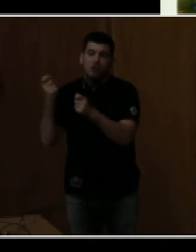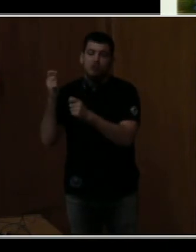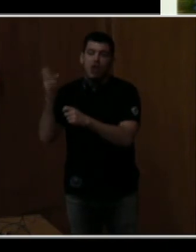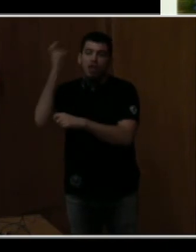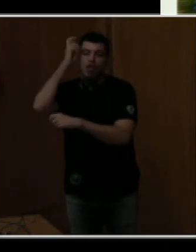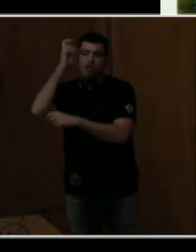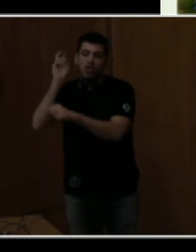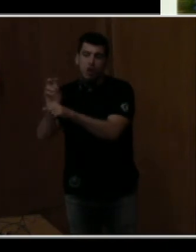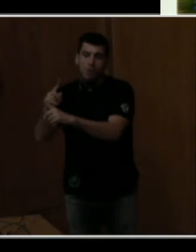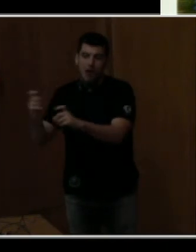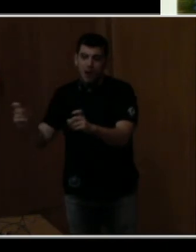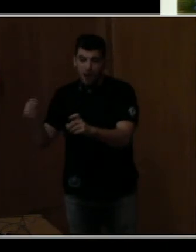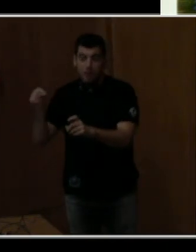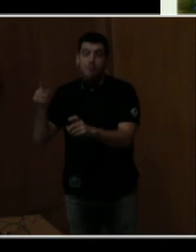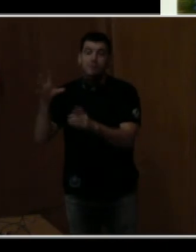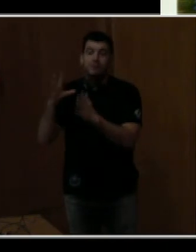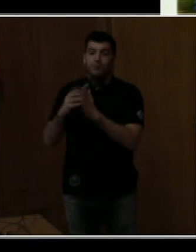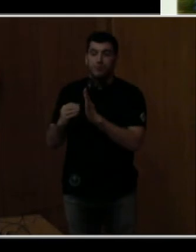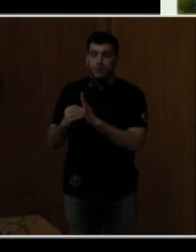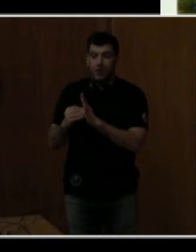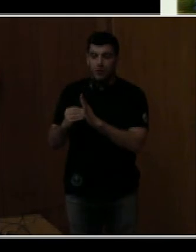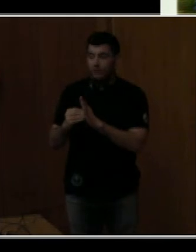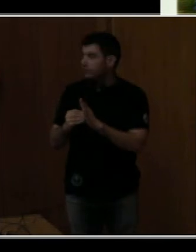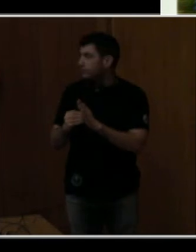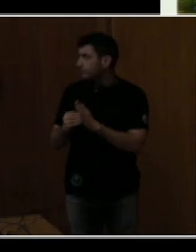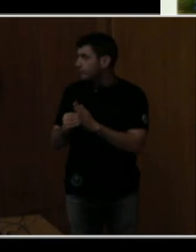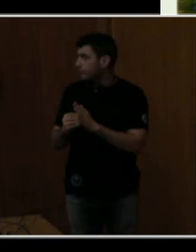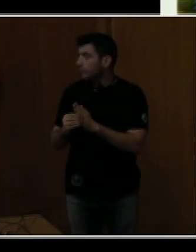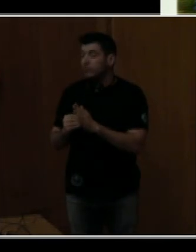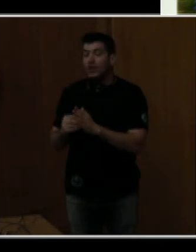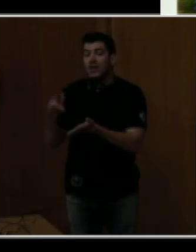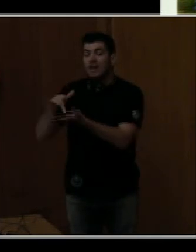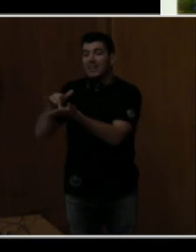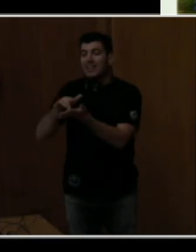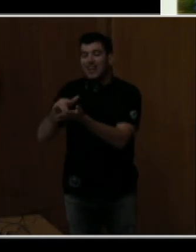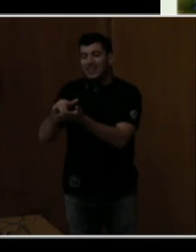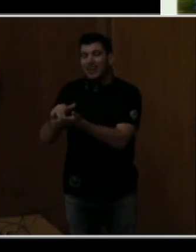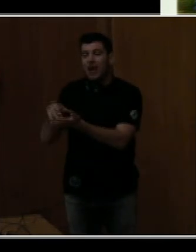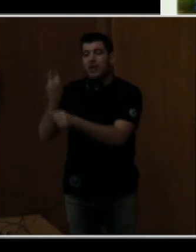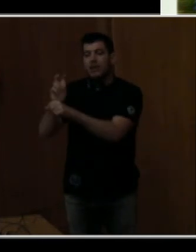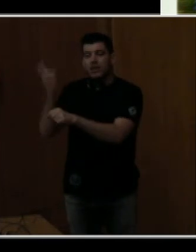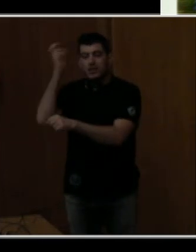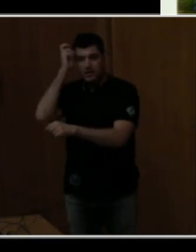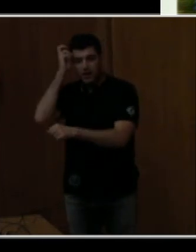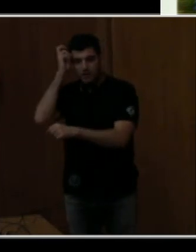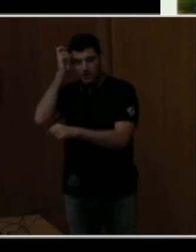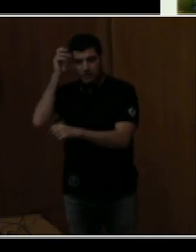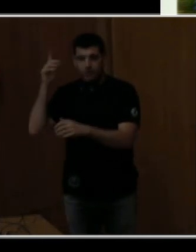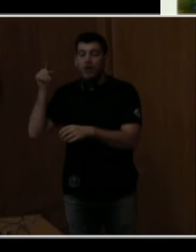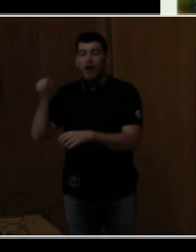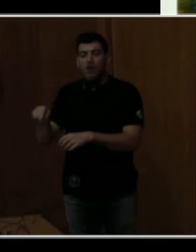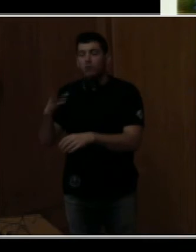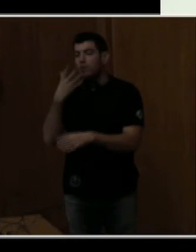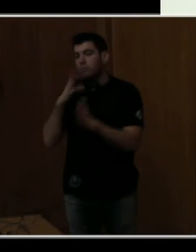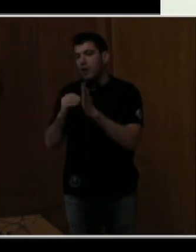φωτογραφίες από το data center, έτσι λέγονται αυτά τα υπολογιστικά κέντρα στα αγγλικά, data centers, της Facebook,